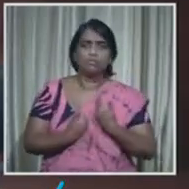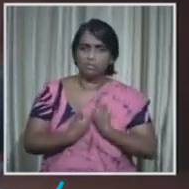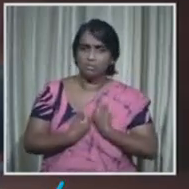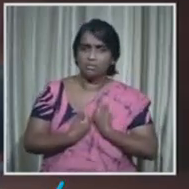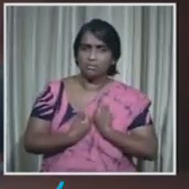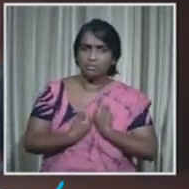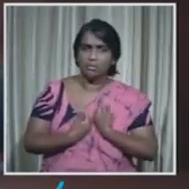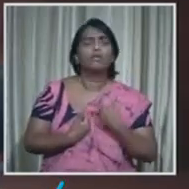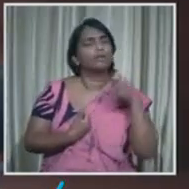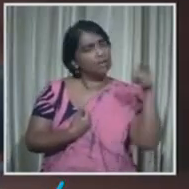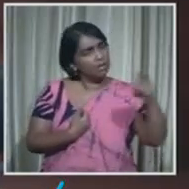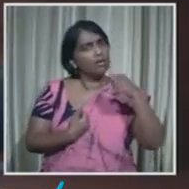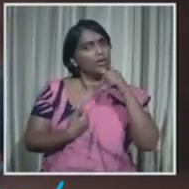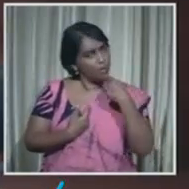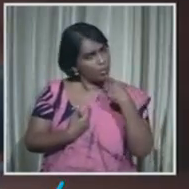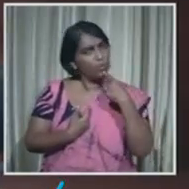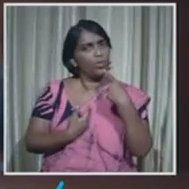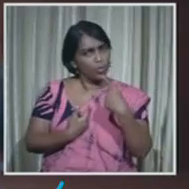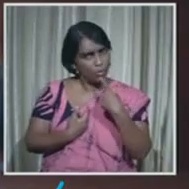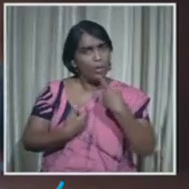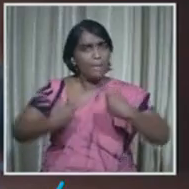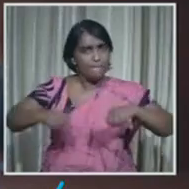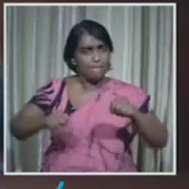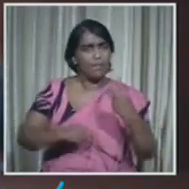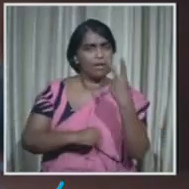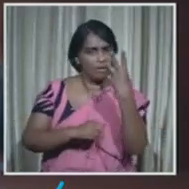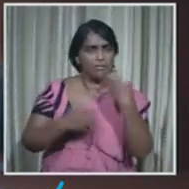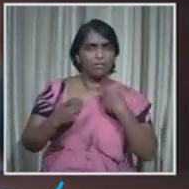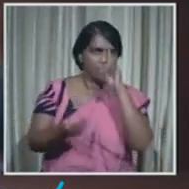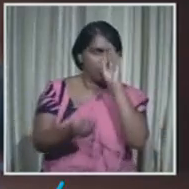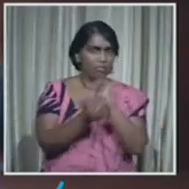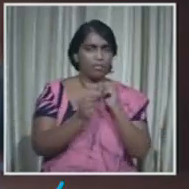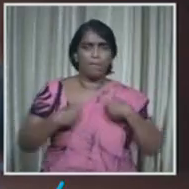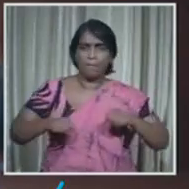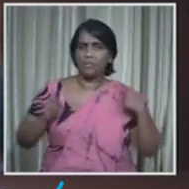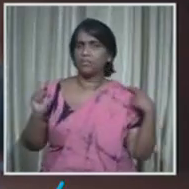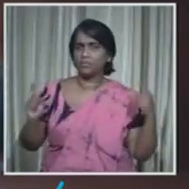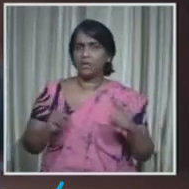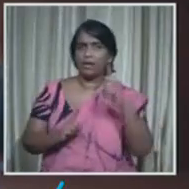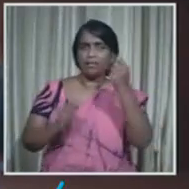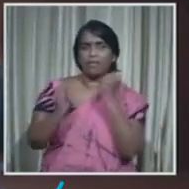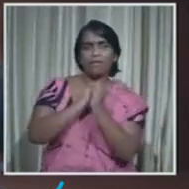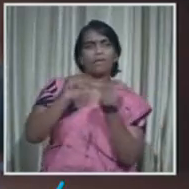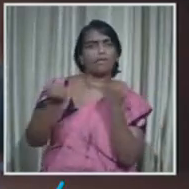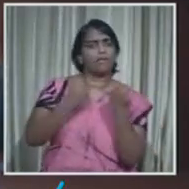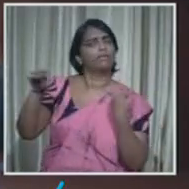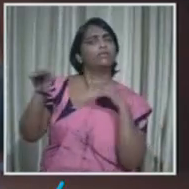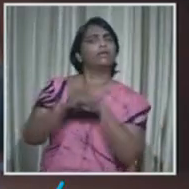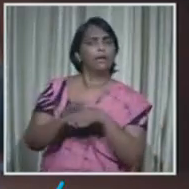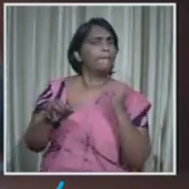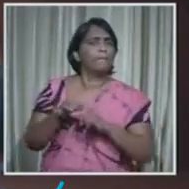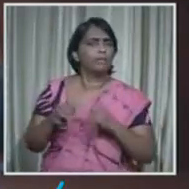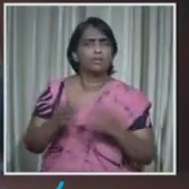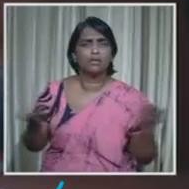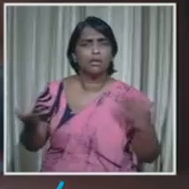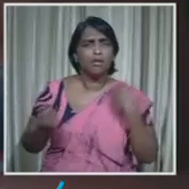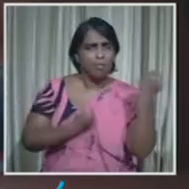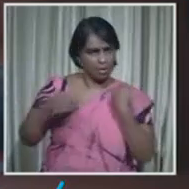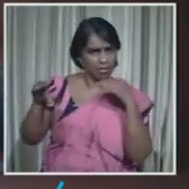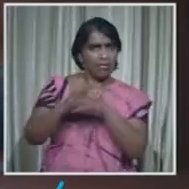ඒ නිසා තමයි ඔව් මෝටර්සයිකල් කීපයකින් මගේ ආරක්ෂාව තිබුණා ඒක සහෝදරයෙක් එන වාහනයට නැංග මොකද ප්‍රශ්නේ මගේ වාහනට